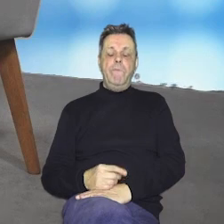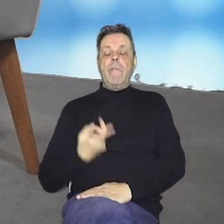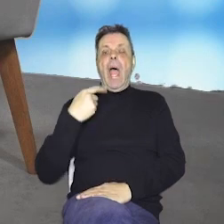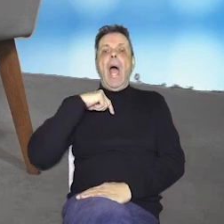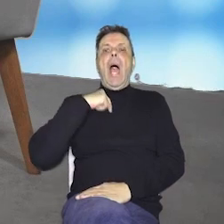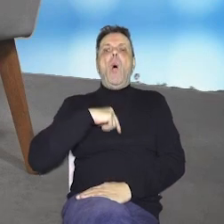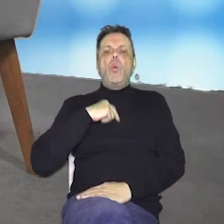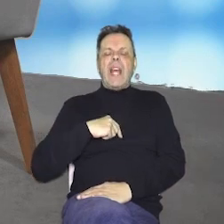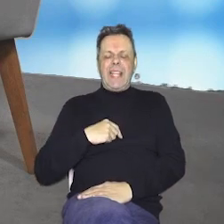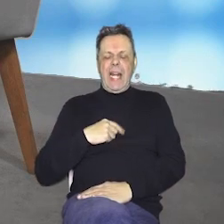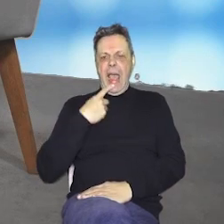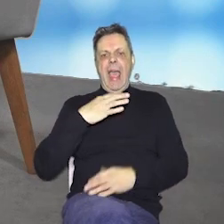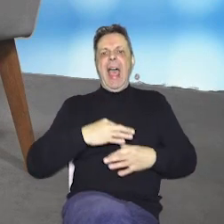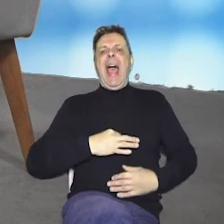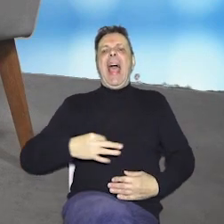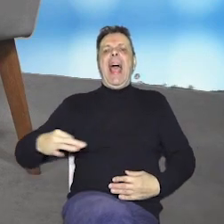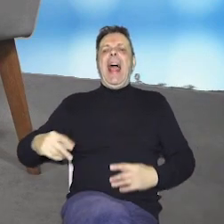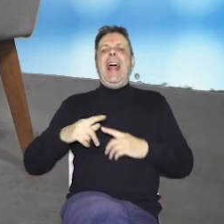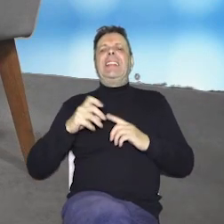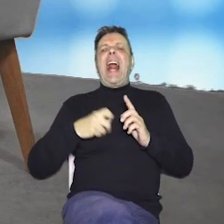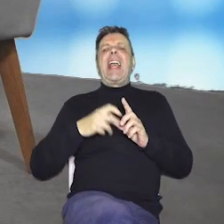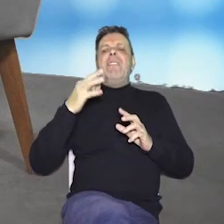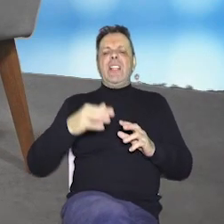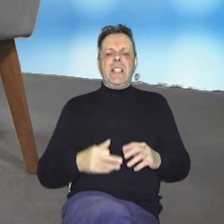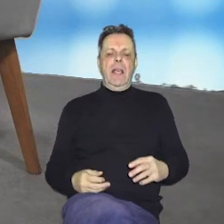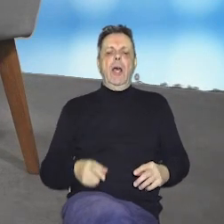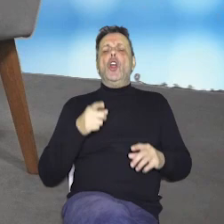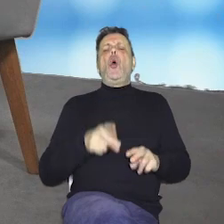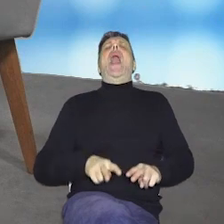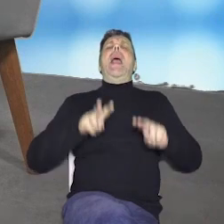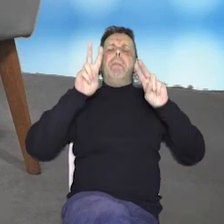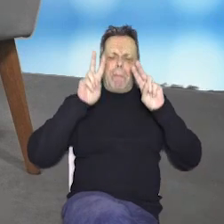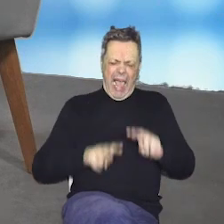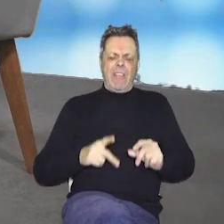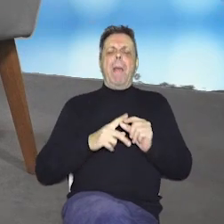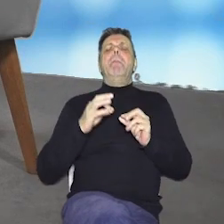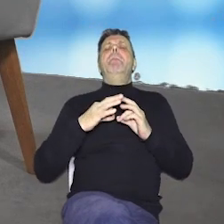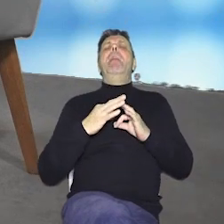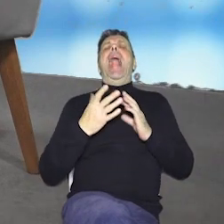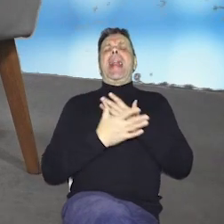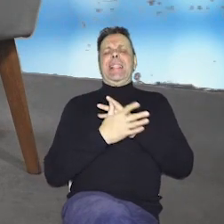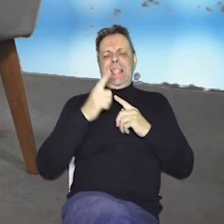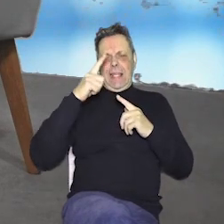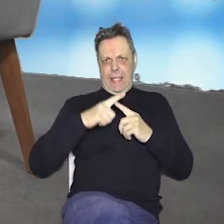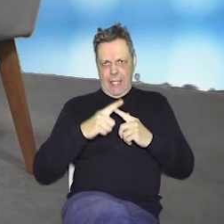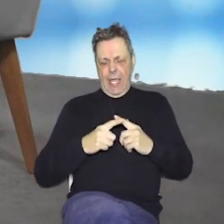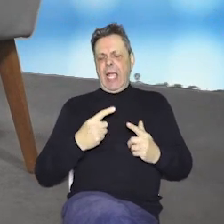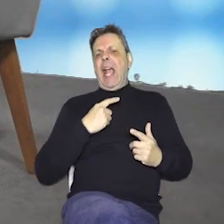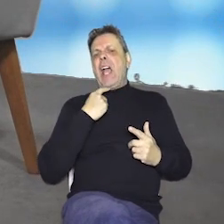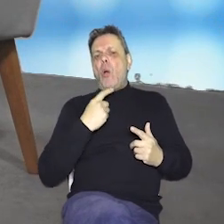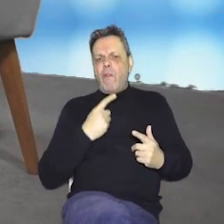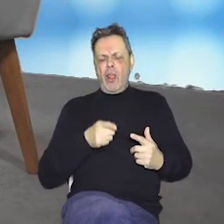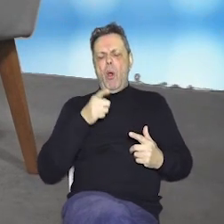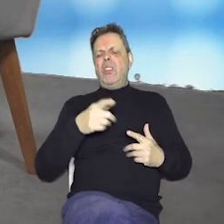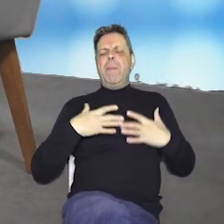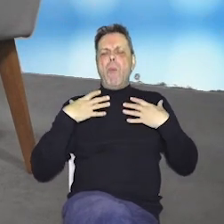unutar tijela trakavica. Trakavica je pojam jednog pravog parazita. Mada mi kad govorimo o parazitima, mm-hmm. kad govorimo, dakle,